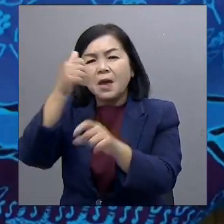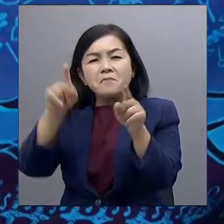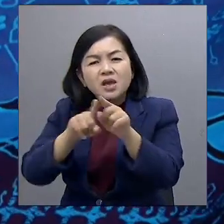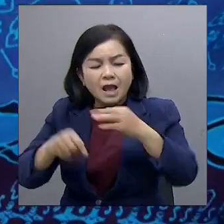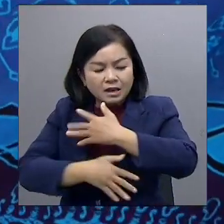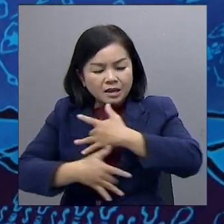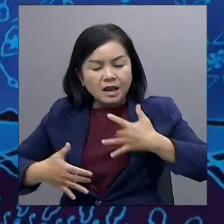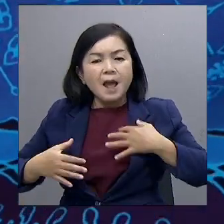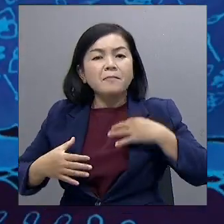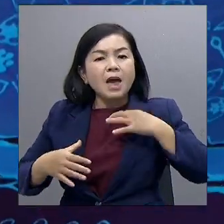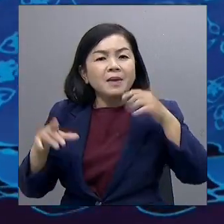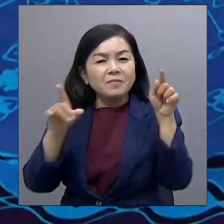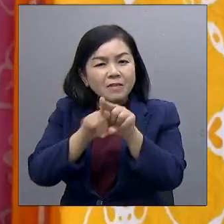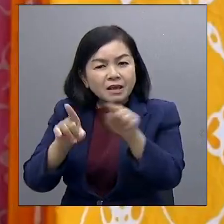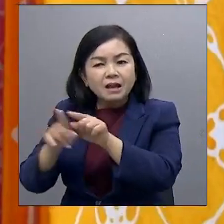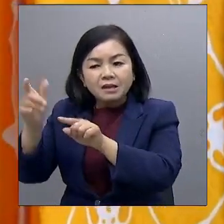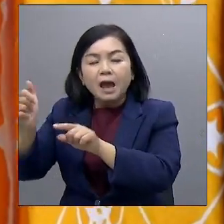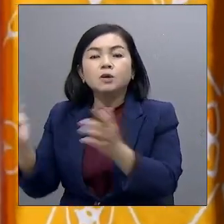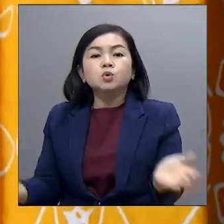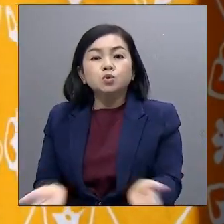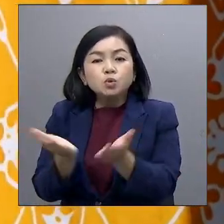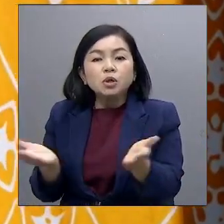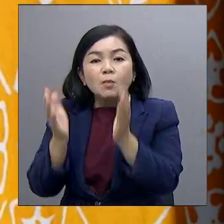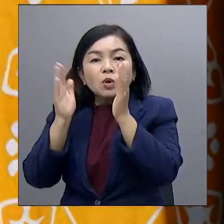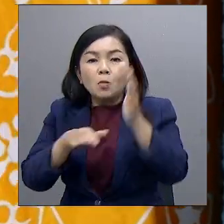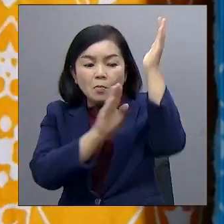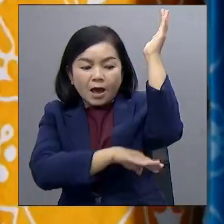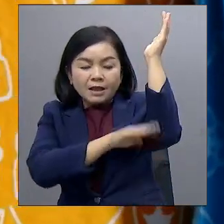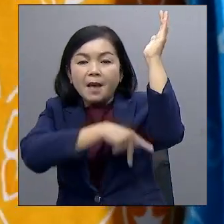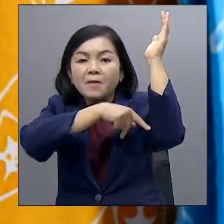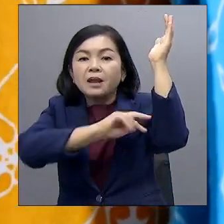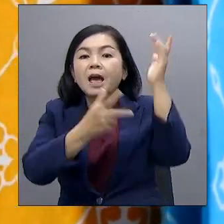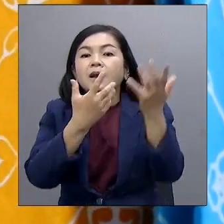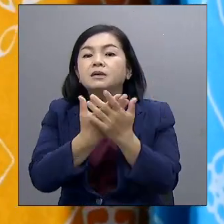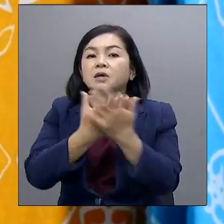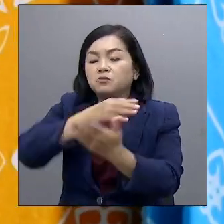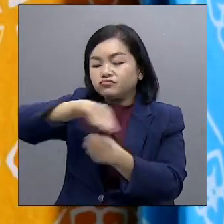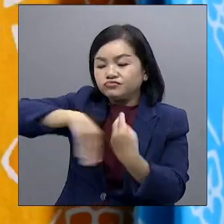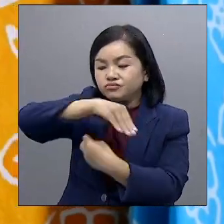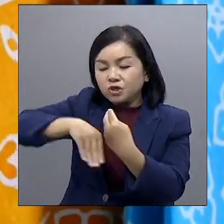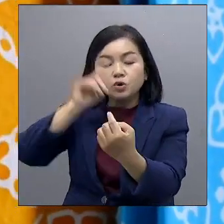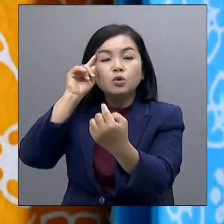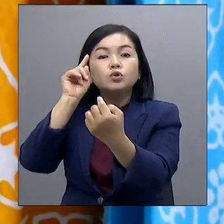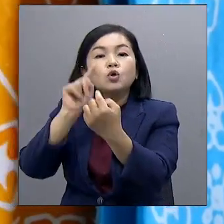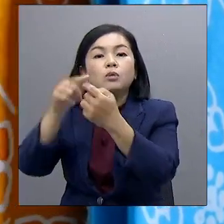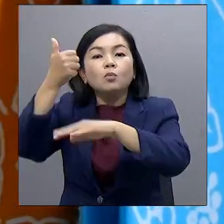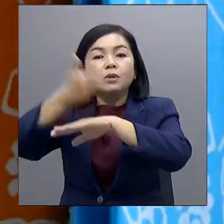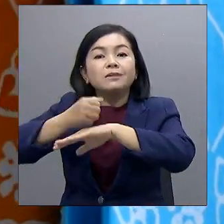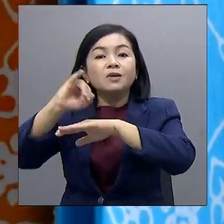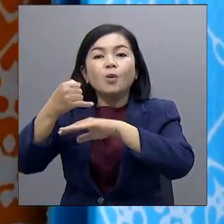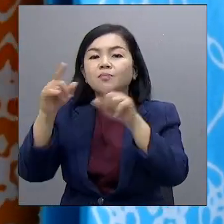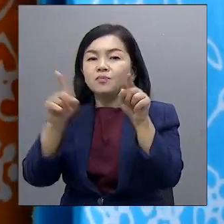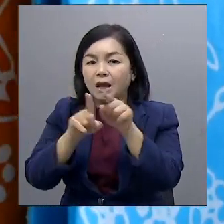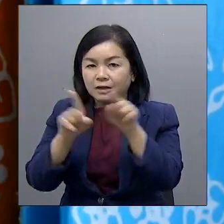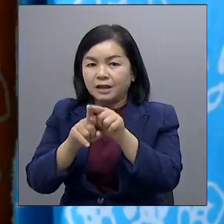เพื่อที่จะส่งเสริมให้ประชาชนชาวจังหวัดพังงาได้มีรายได้เหมือนๆกันตรงกับนโยบายของท่านผู้ว่าของท่าน